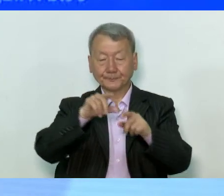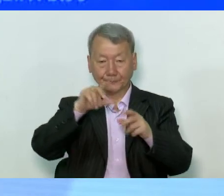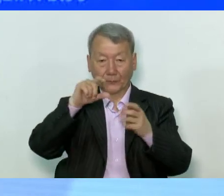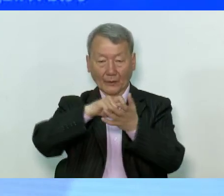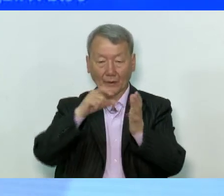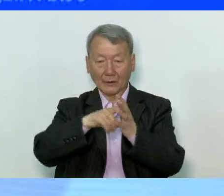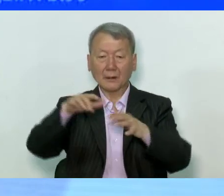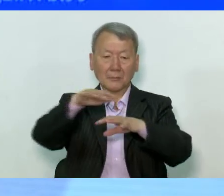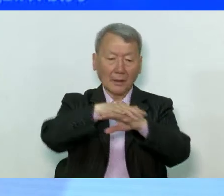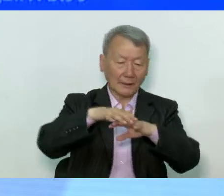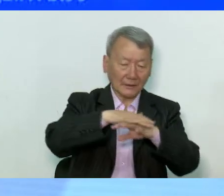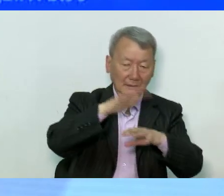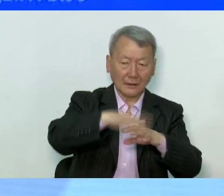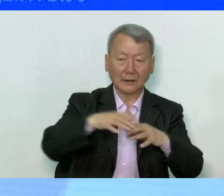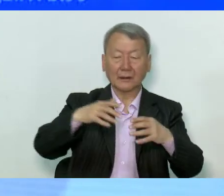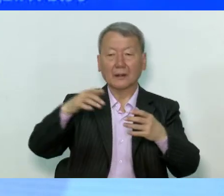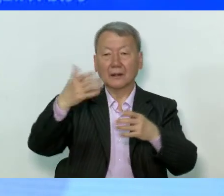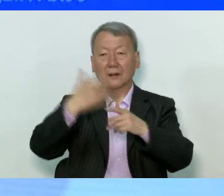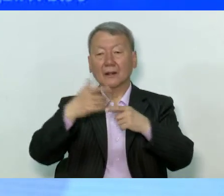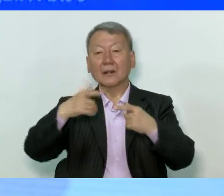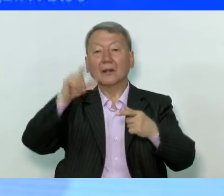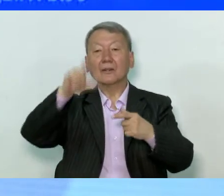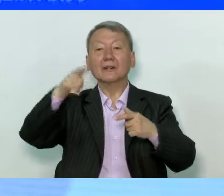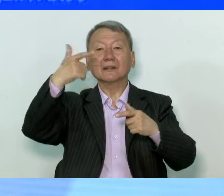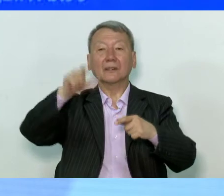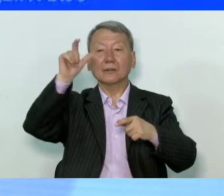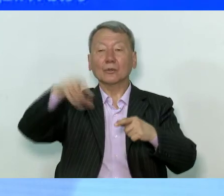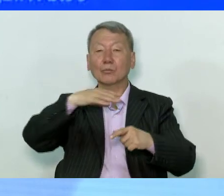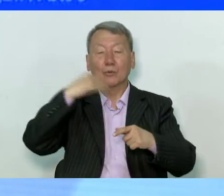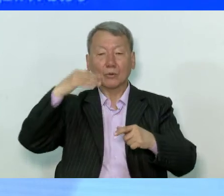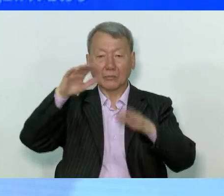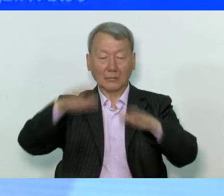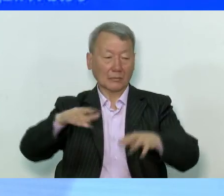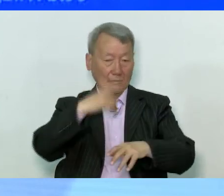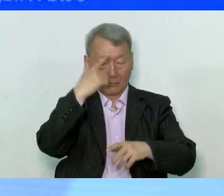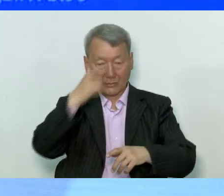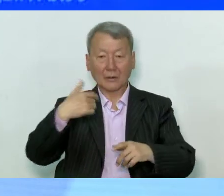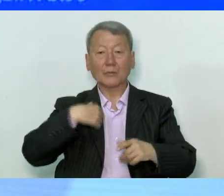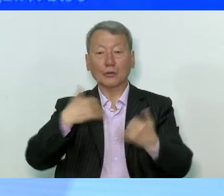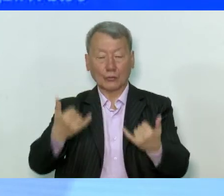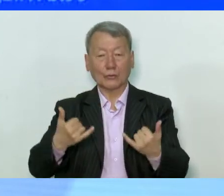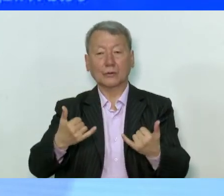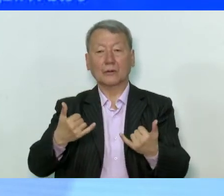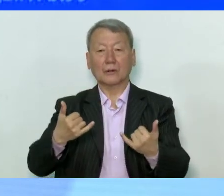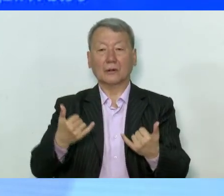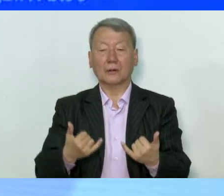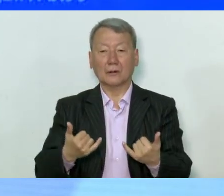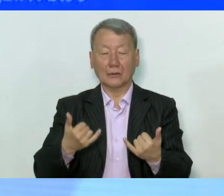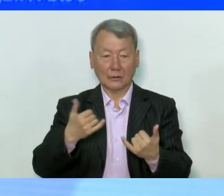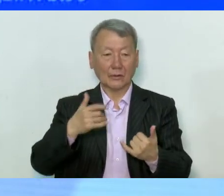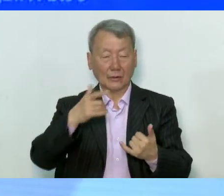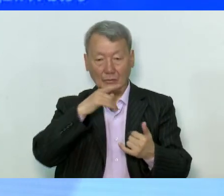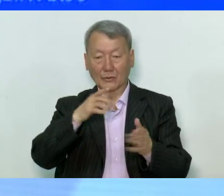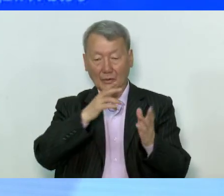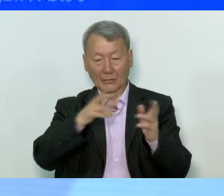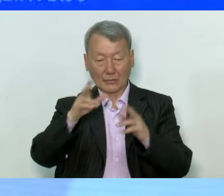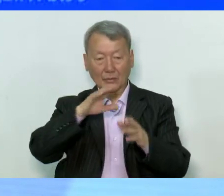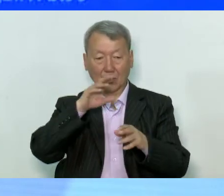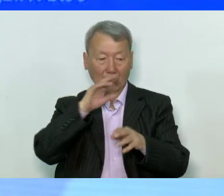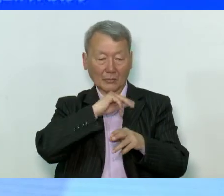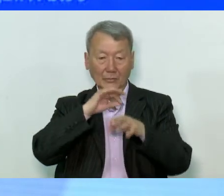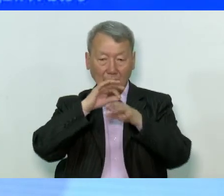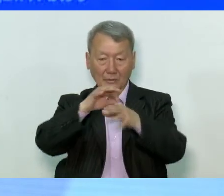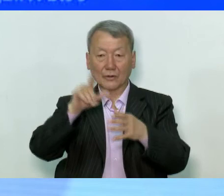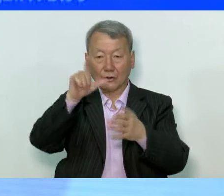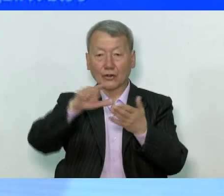жайларды, базарларды, ушул эл көп топтолгон жайларды айтып атат. Ошолорду биз күчөтүлгөн тартипте иш алып барып